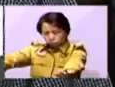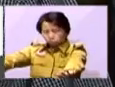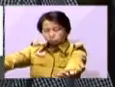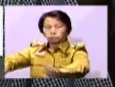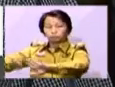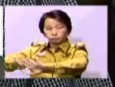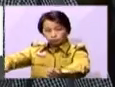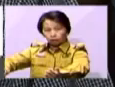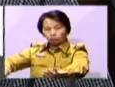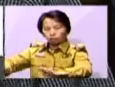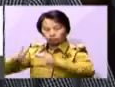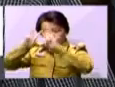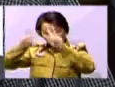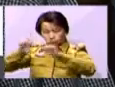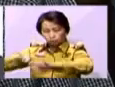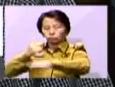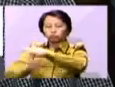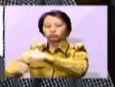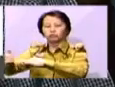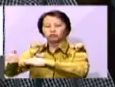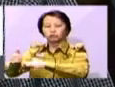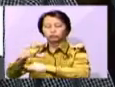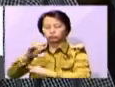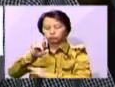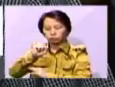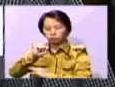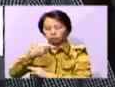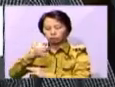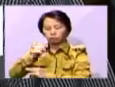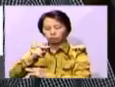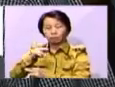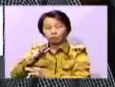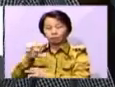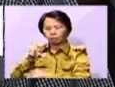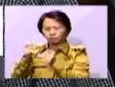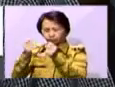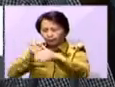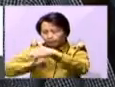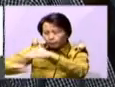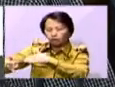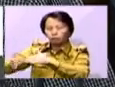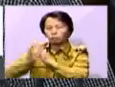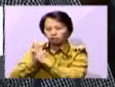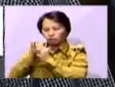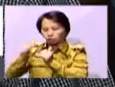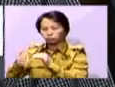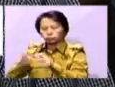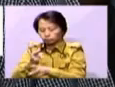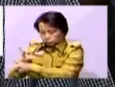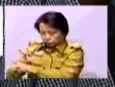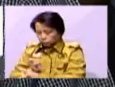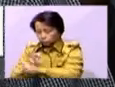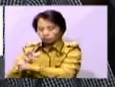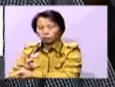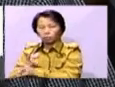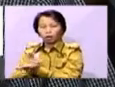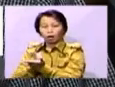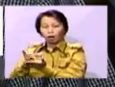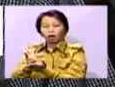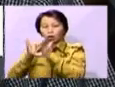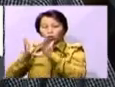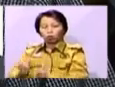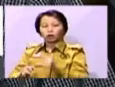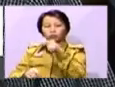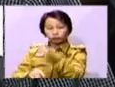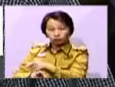untuk masuk ke wilayah Rakhine ini dengan segera bagi melindungi hak-hak orang awam